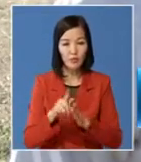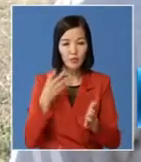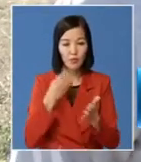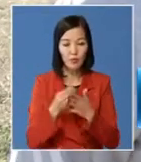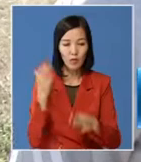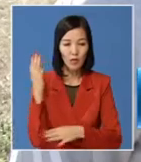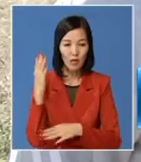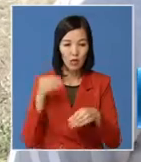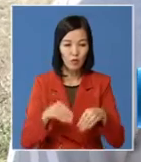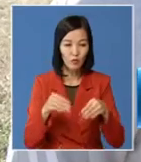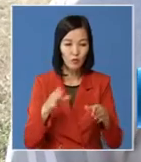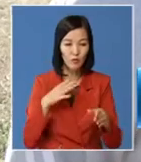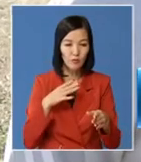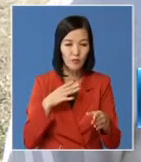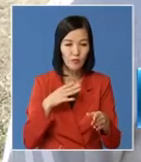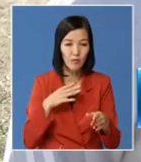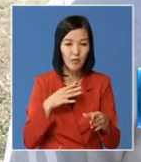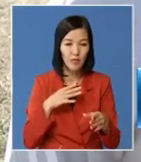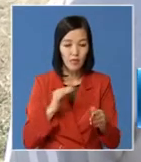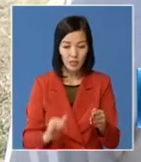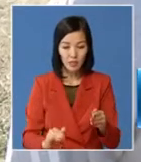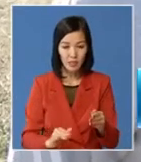ағашын орнатып жатыр. Еңбектеген жастан